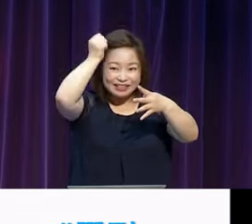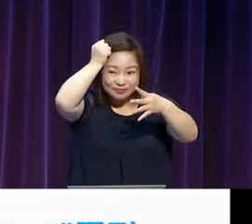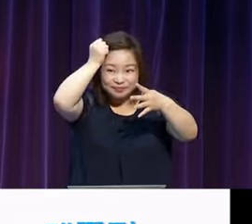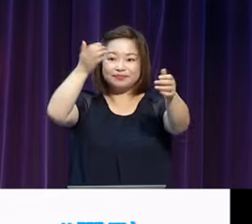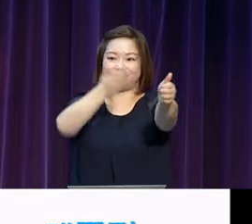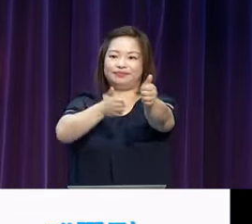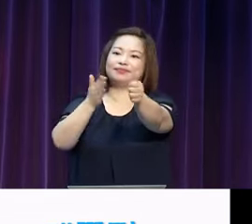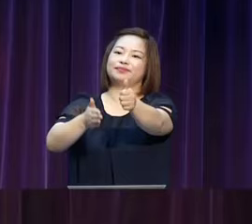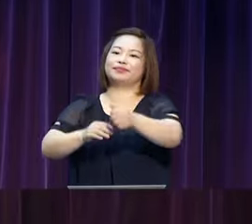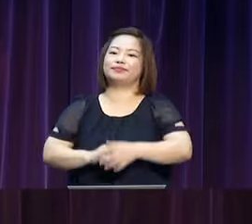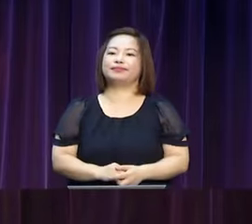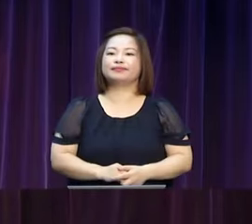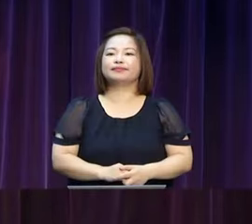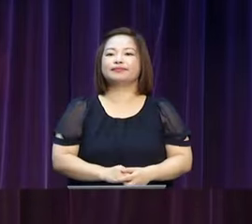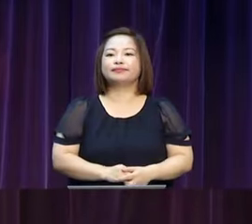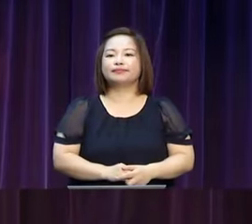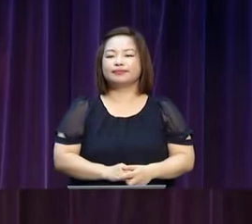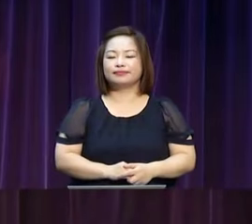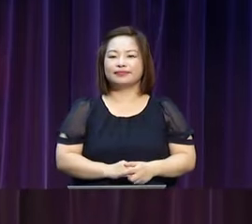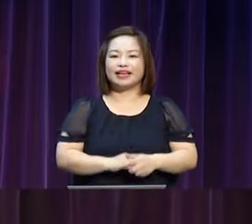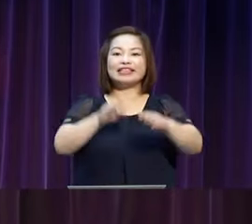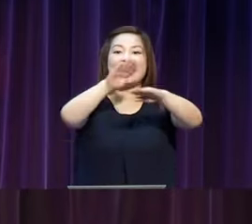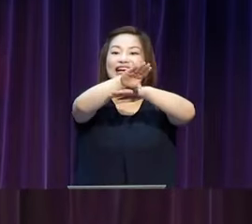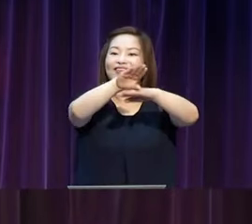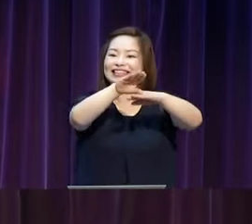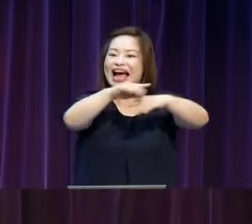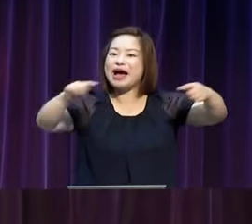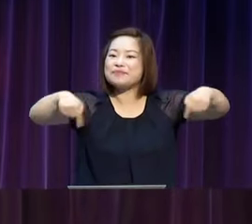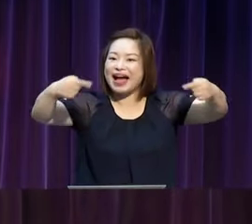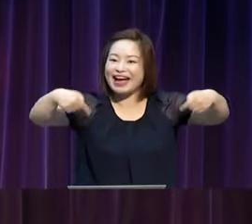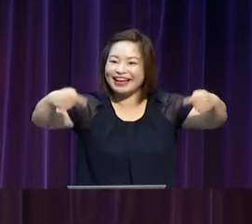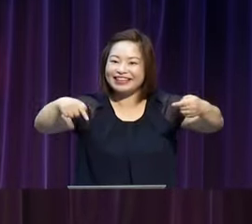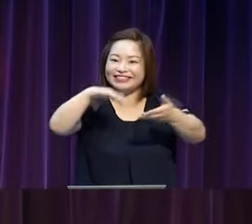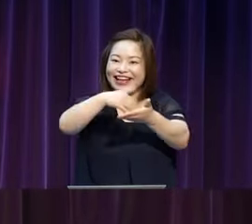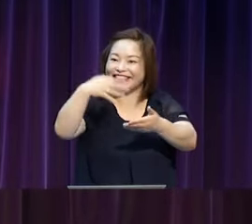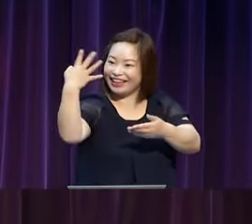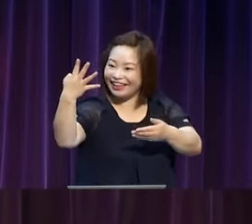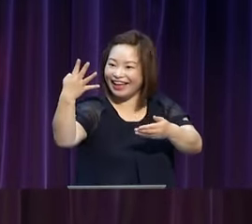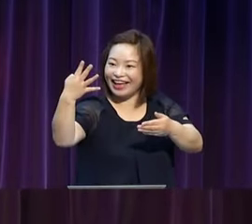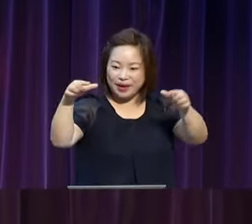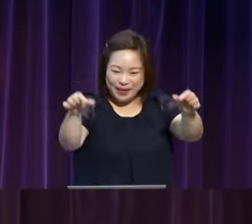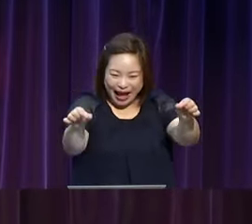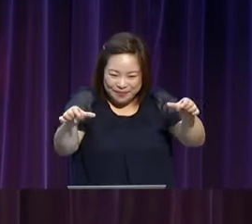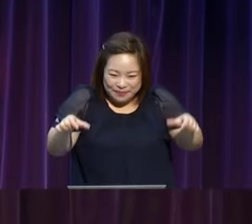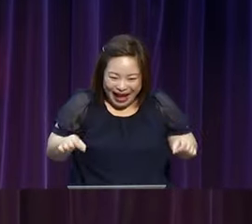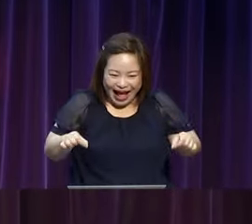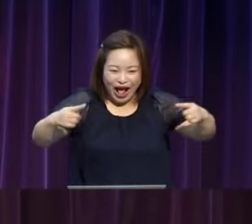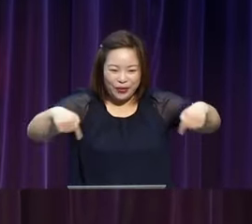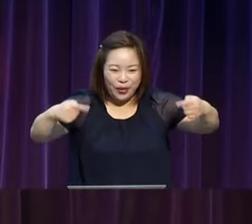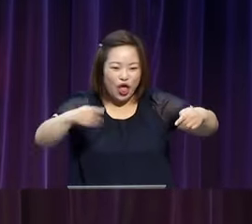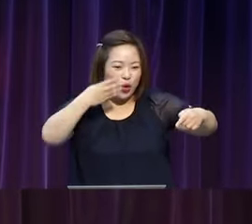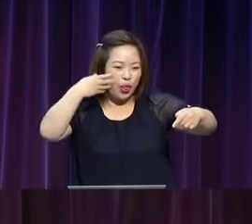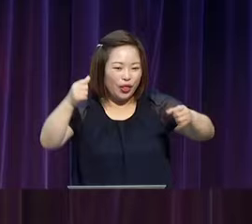좋겠어요. 자동차 네 바퀴처럼 이 네 가지는 구원받은